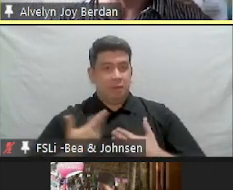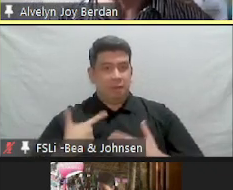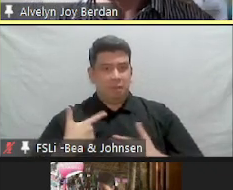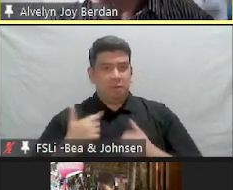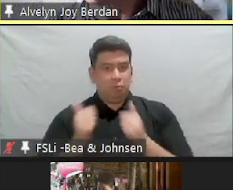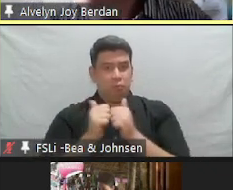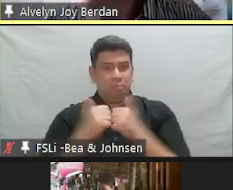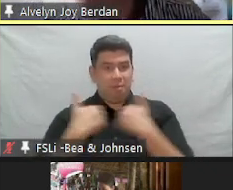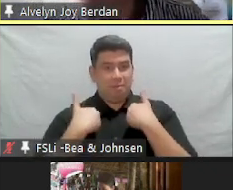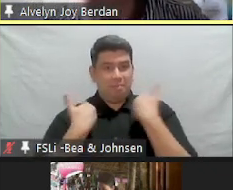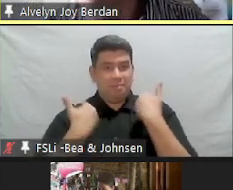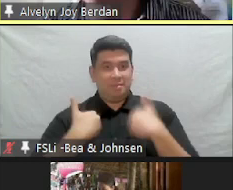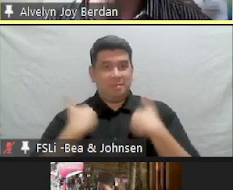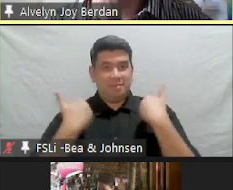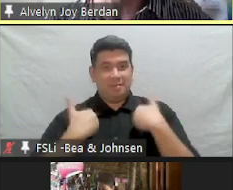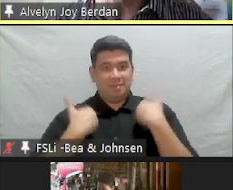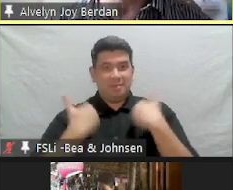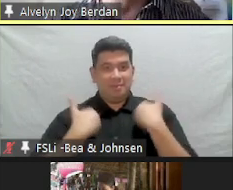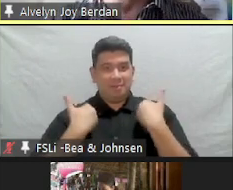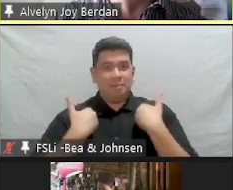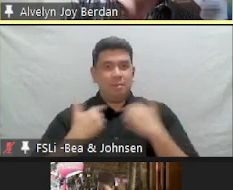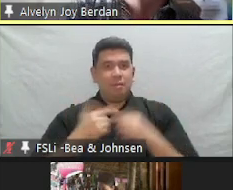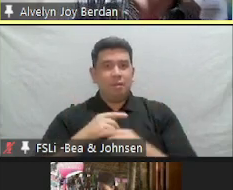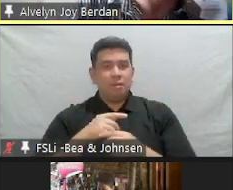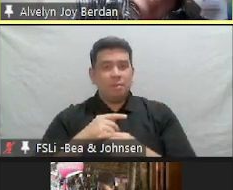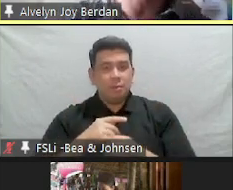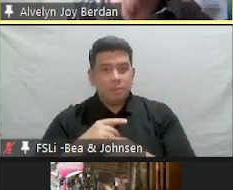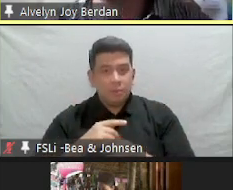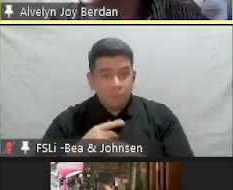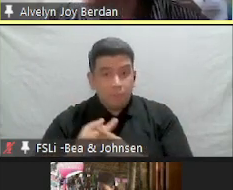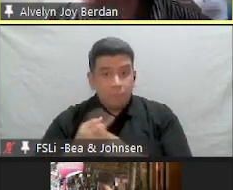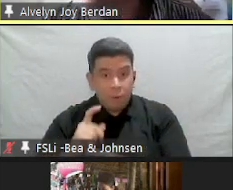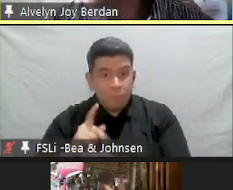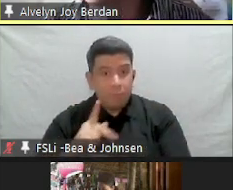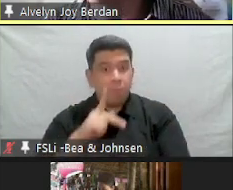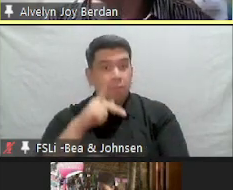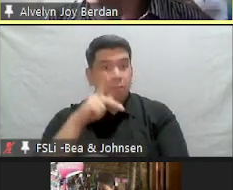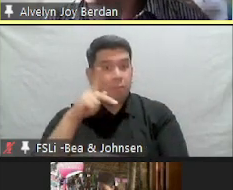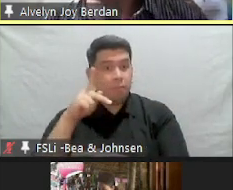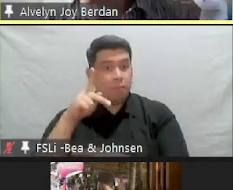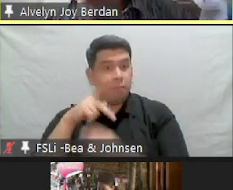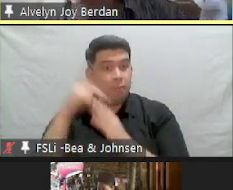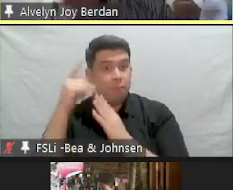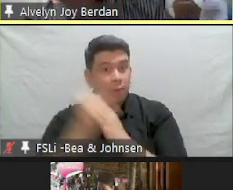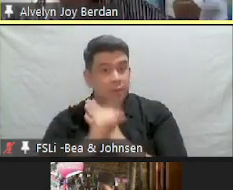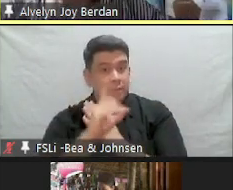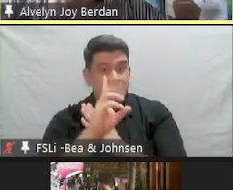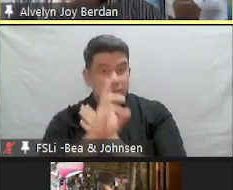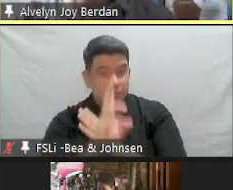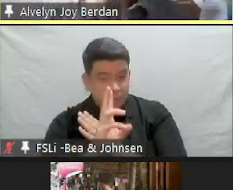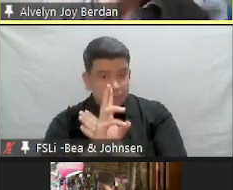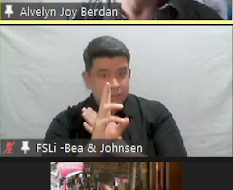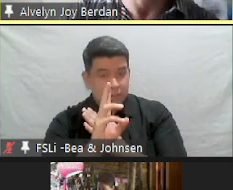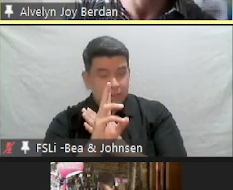sa, particular po mula po sa Project 6 Elementary School, na sila po ang mga